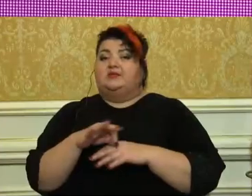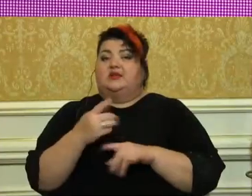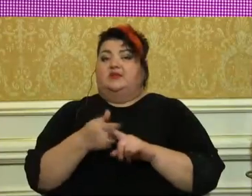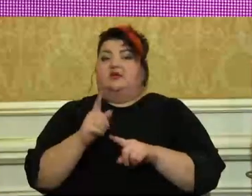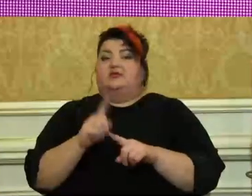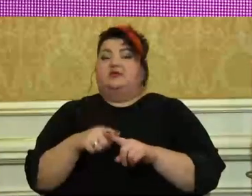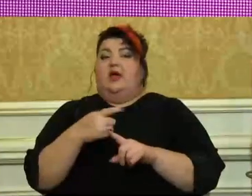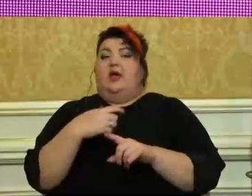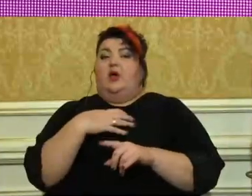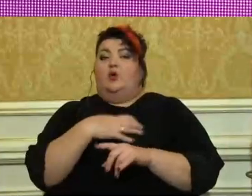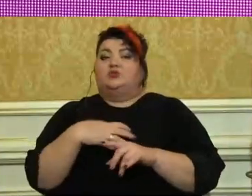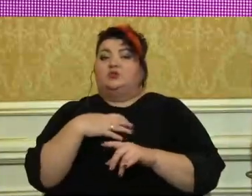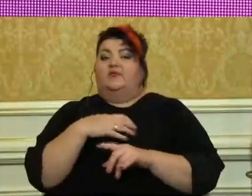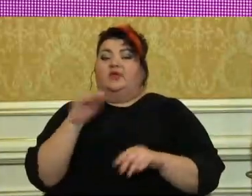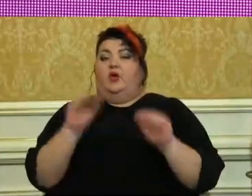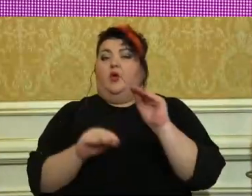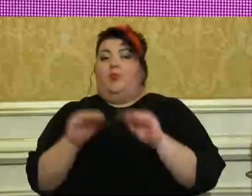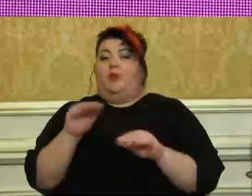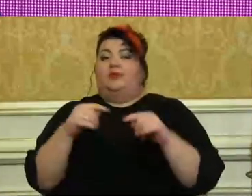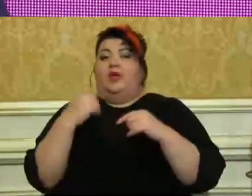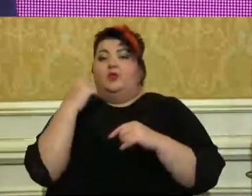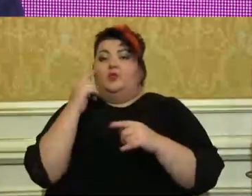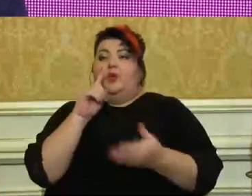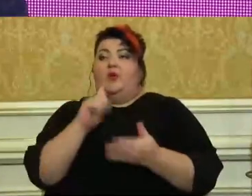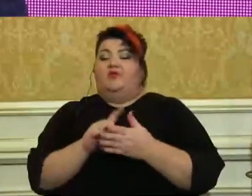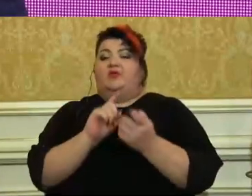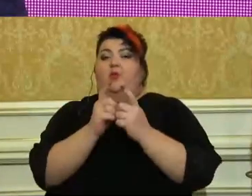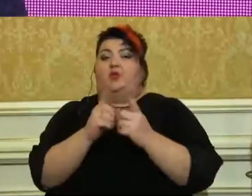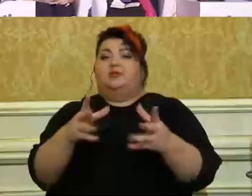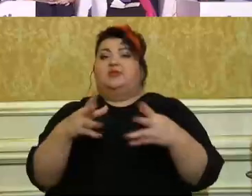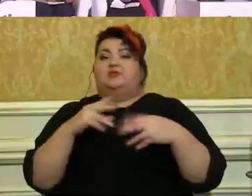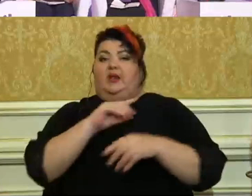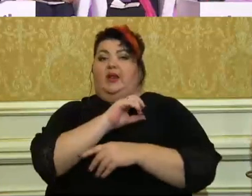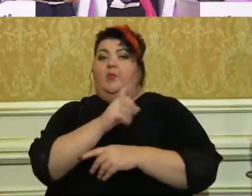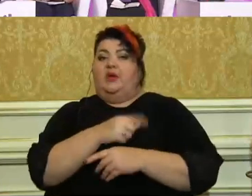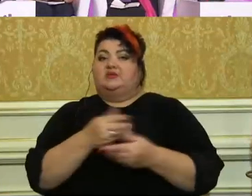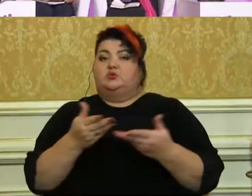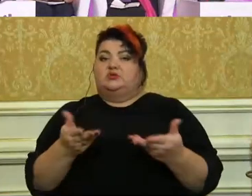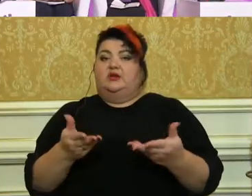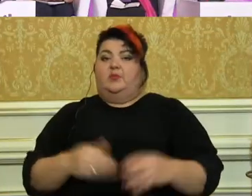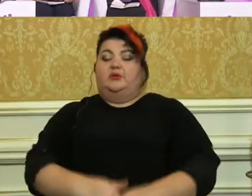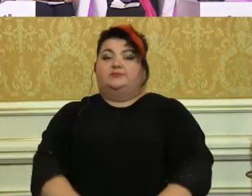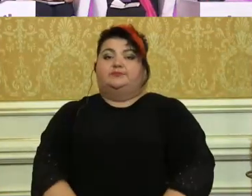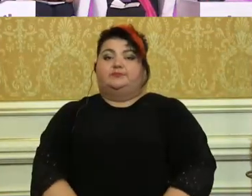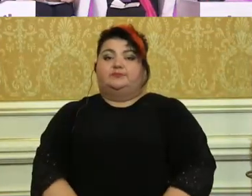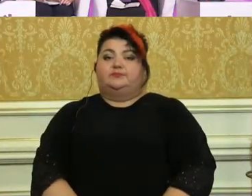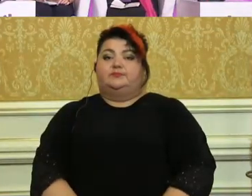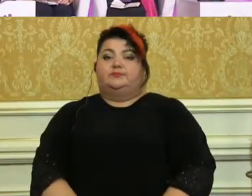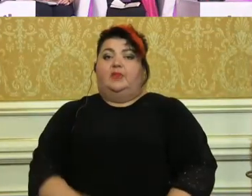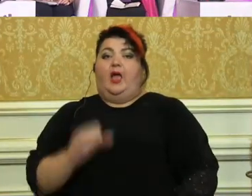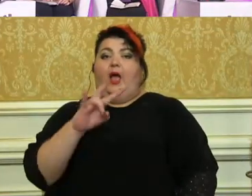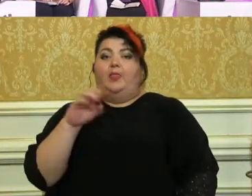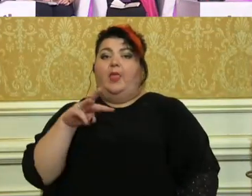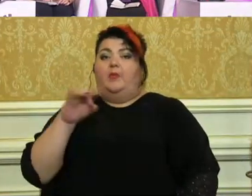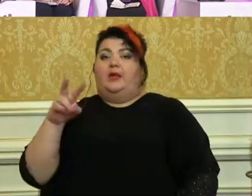have to join forces on it. Thank you so much. Дуже дякую, пані Анна Марія. Thank you so much, Mrs.